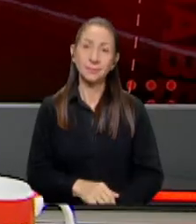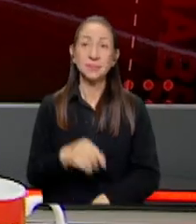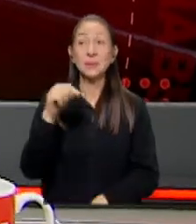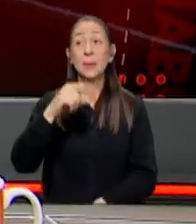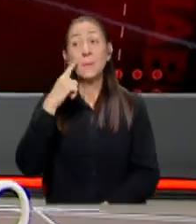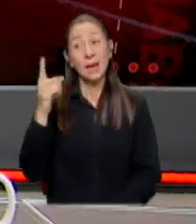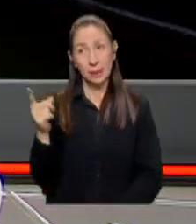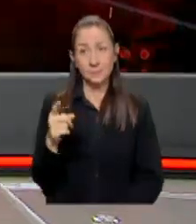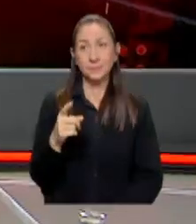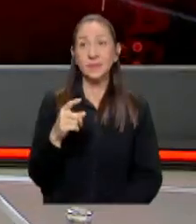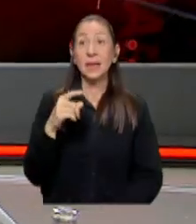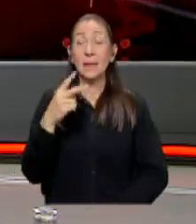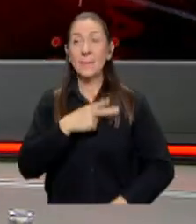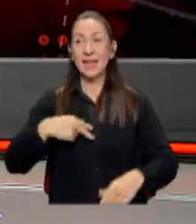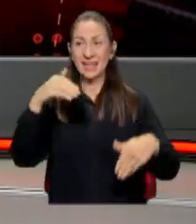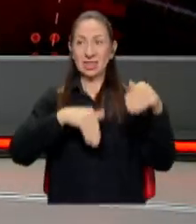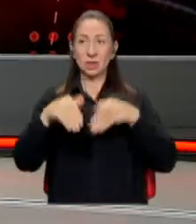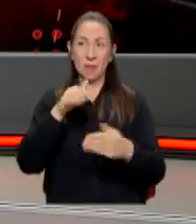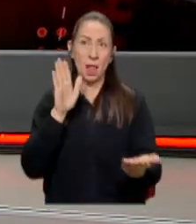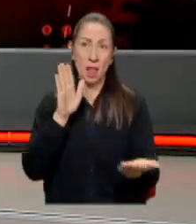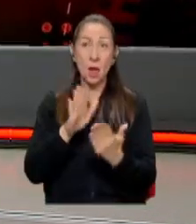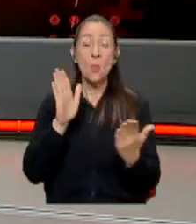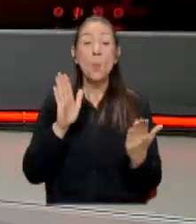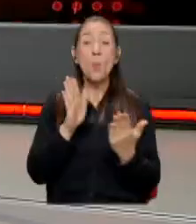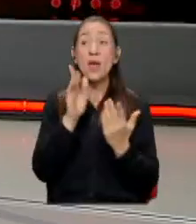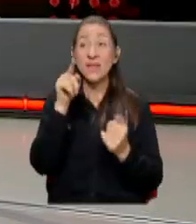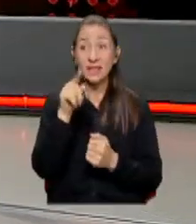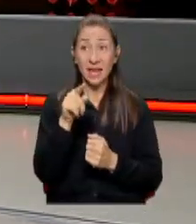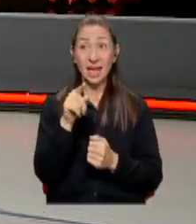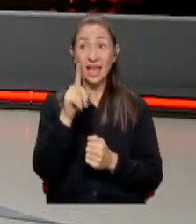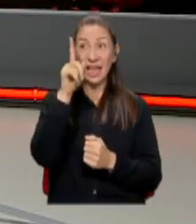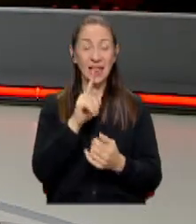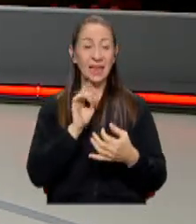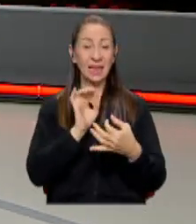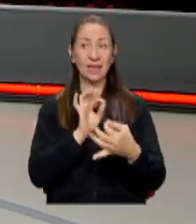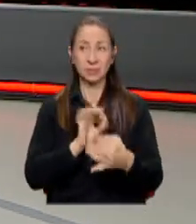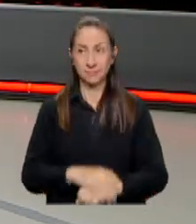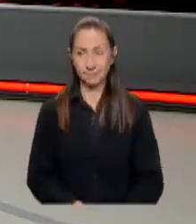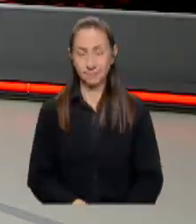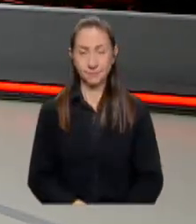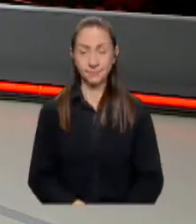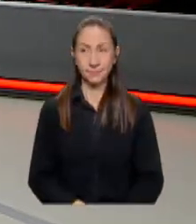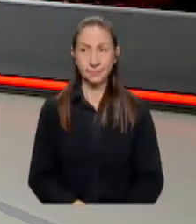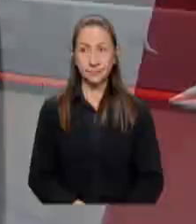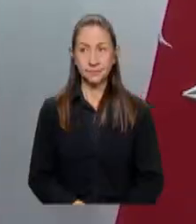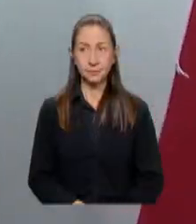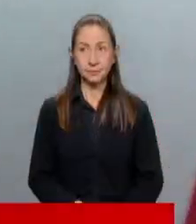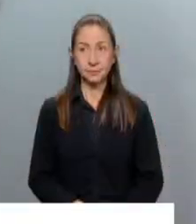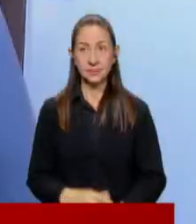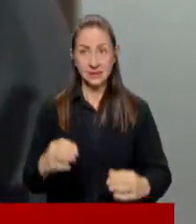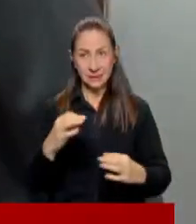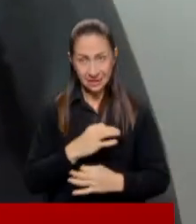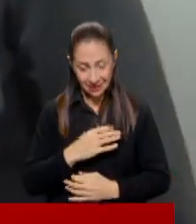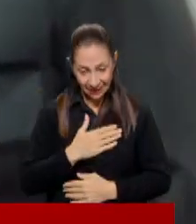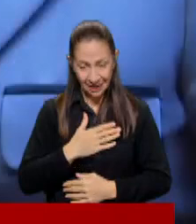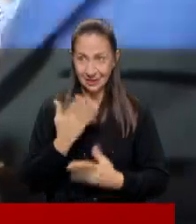şimdi bakalım Eee yerel seçim yaklaşırken muhalefette ilk temas Başkanım Saygılar